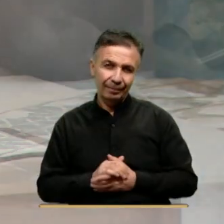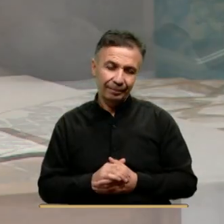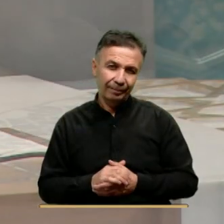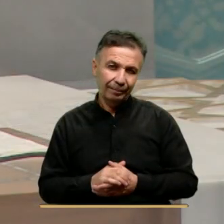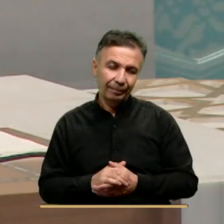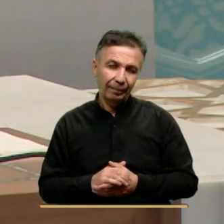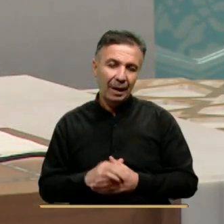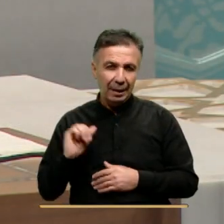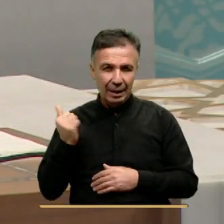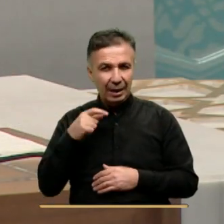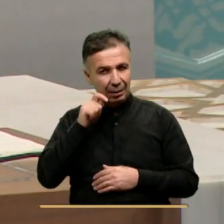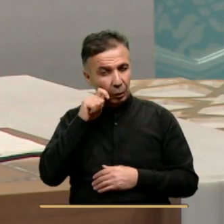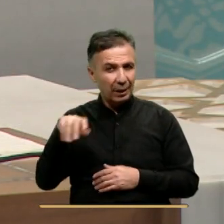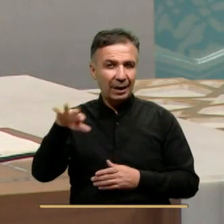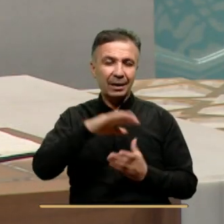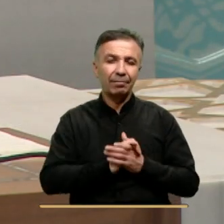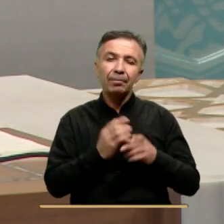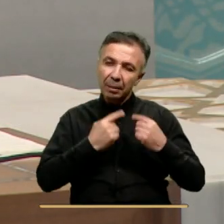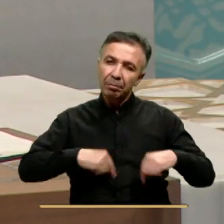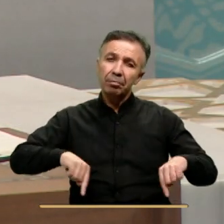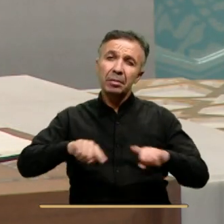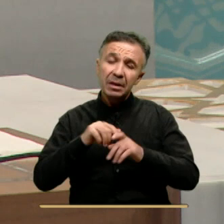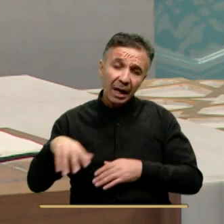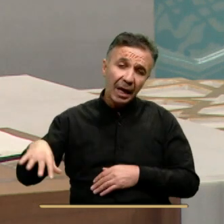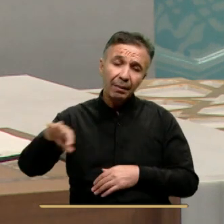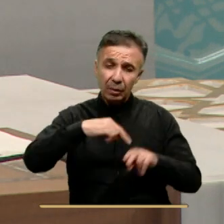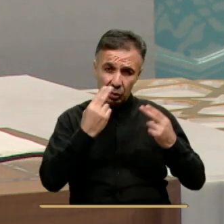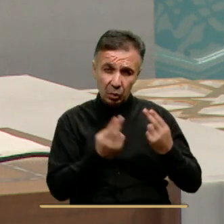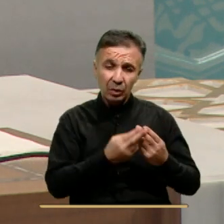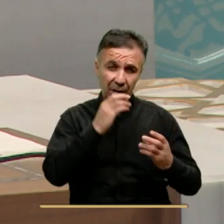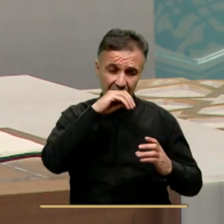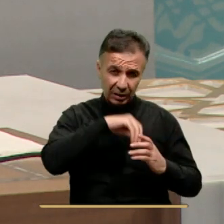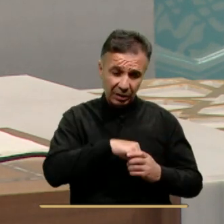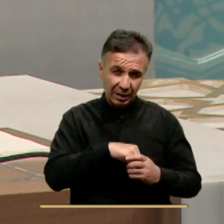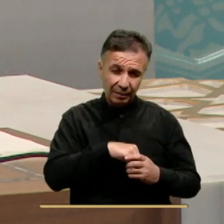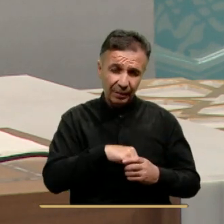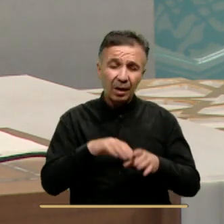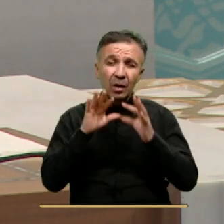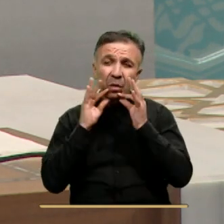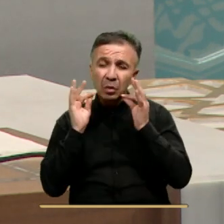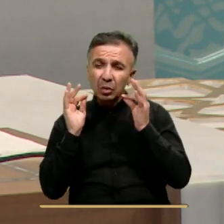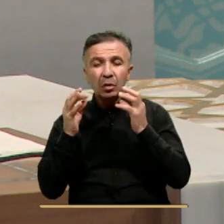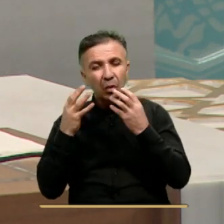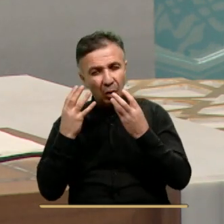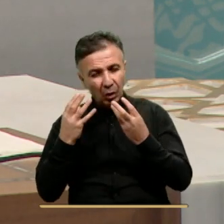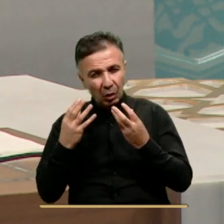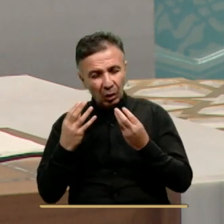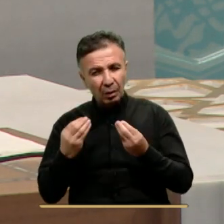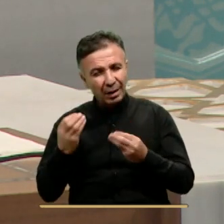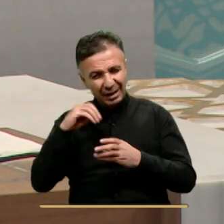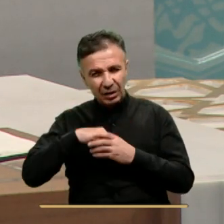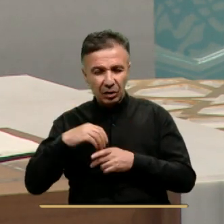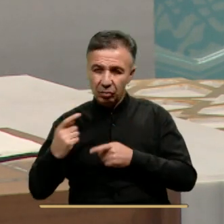O yüzden Değerli Müminler Biz hepimiz dünya hayatında huzurun peşinden koşan